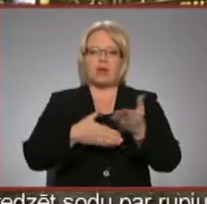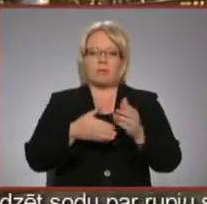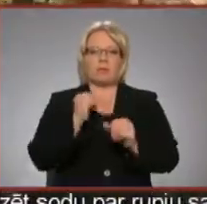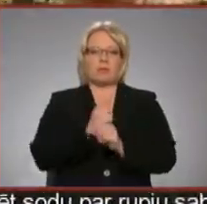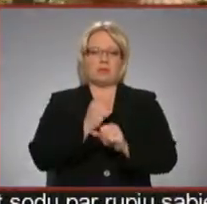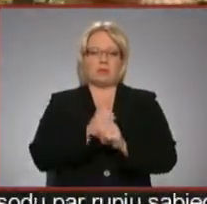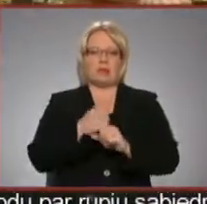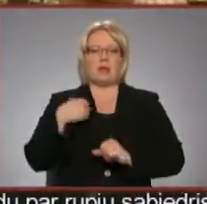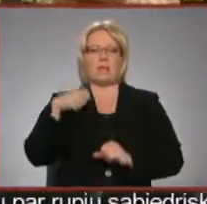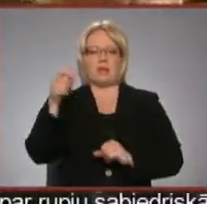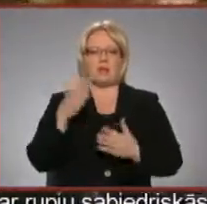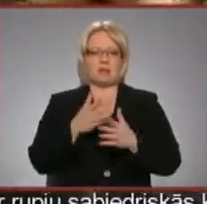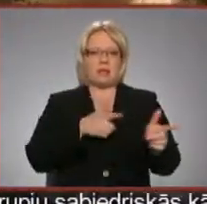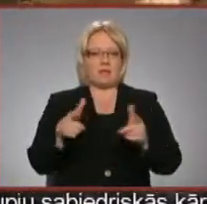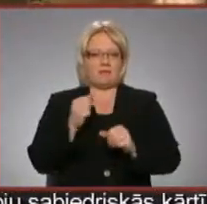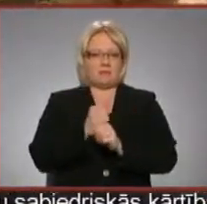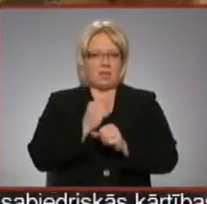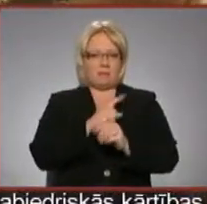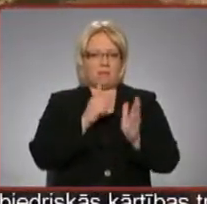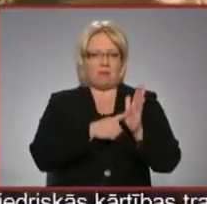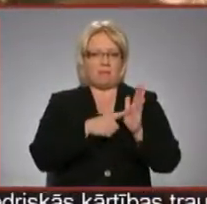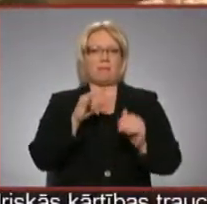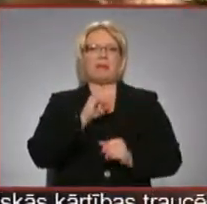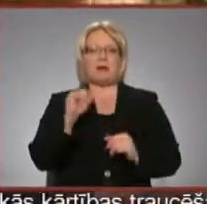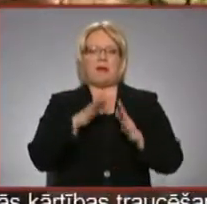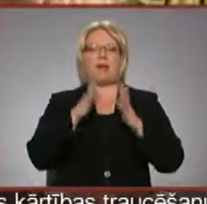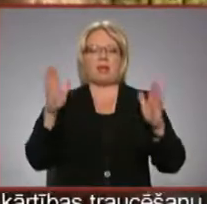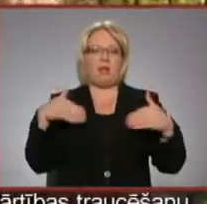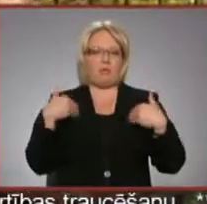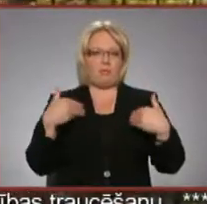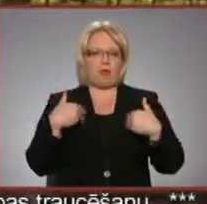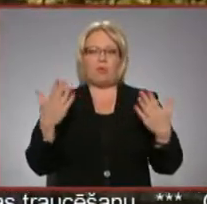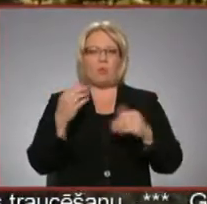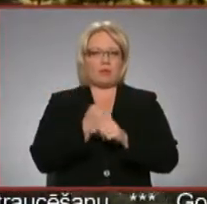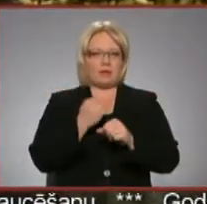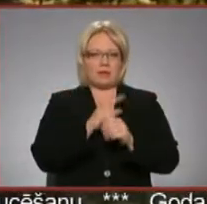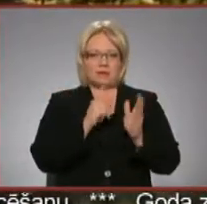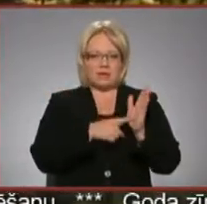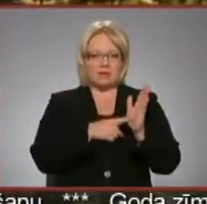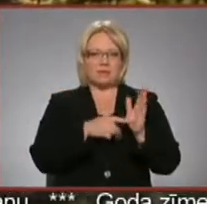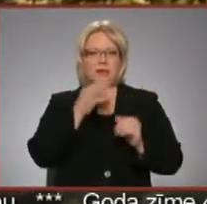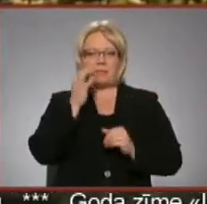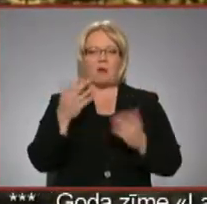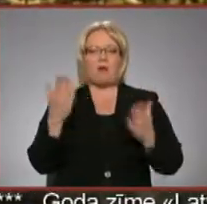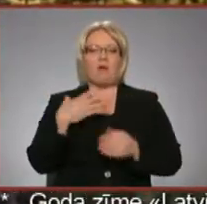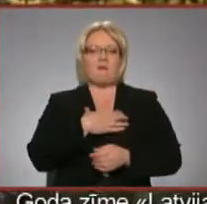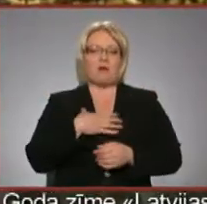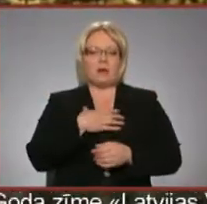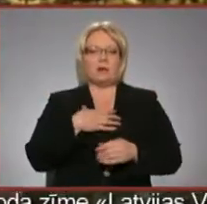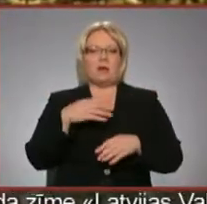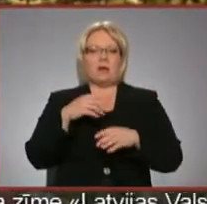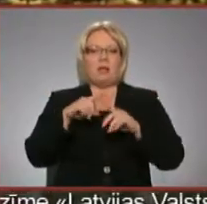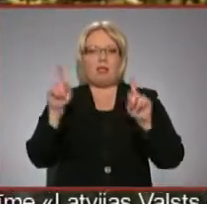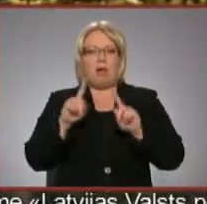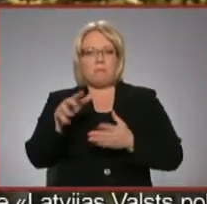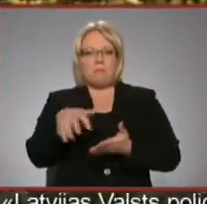Nu, meitenes esat gatavs darbam? Jā, ar lielāko prieku. Nu, ko darīsiet? Nu, ko tik vajadzēs, lapas,